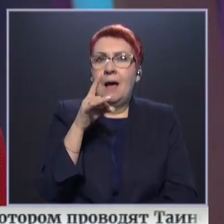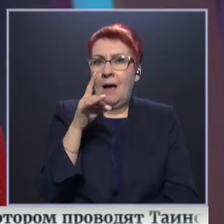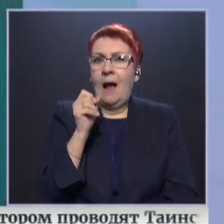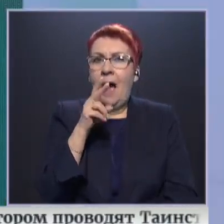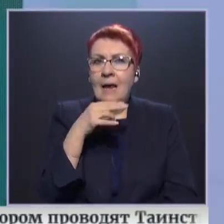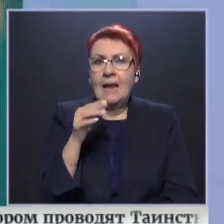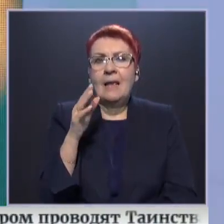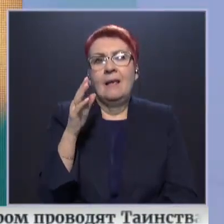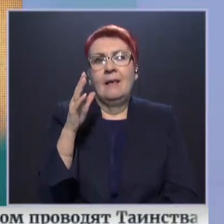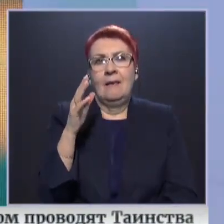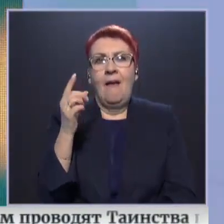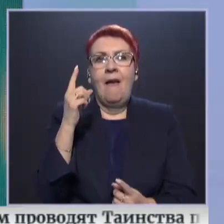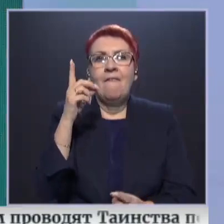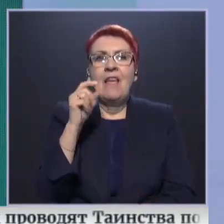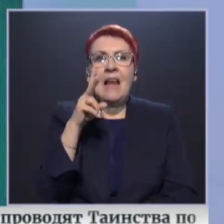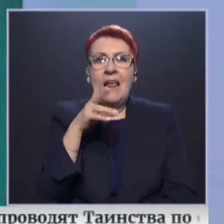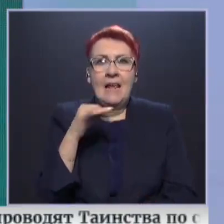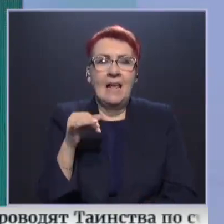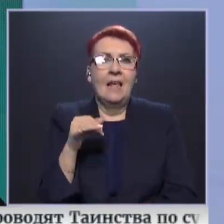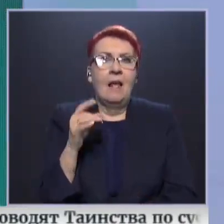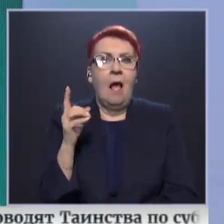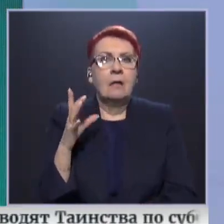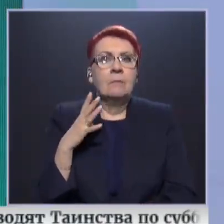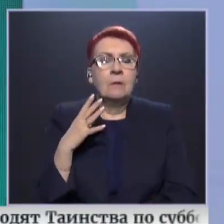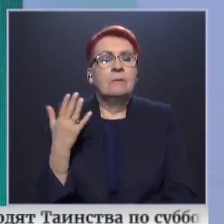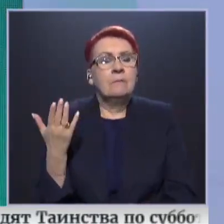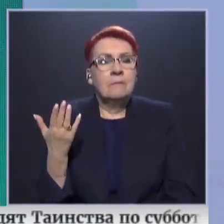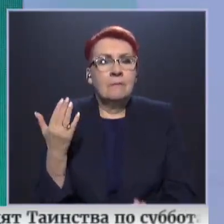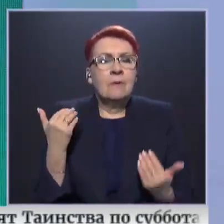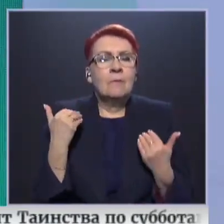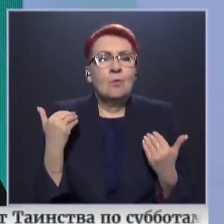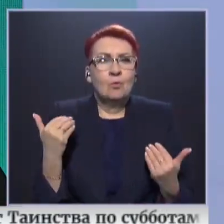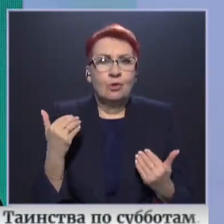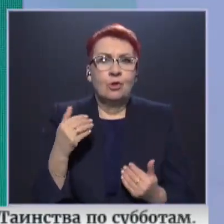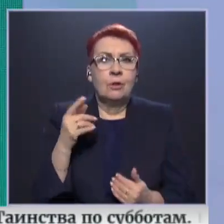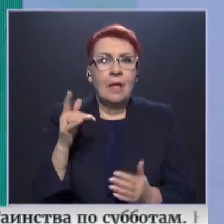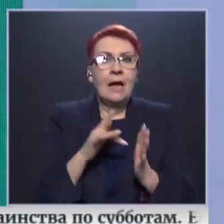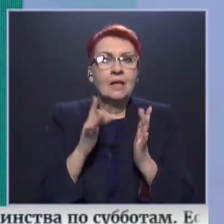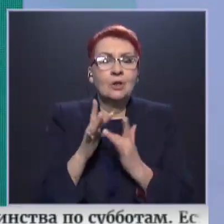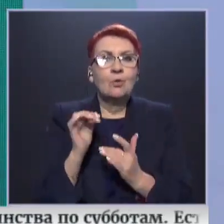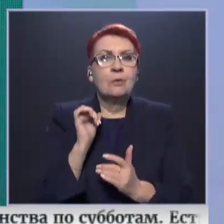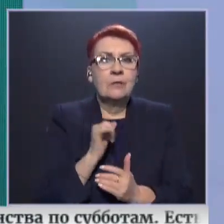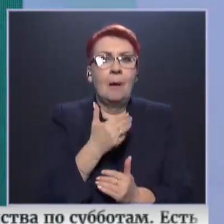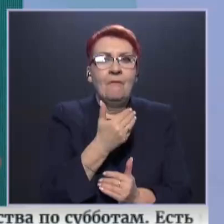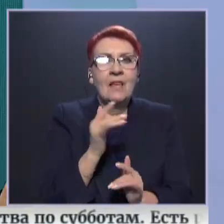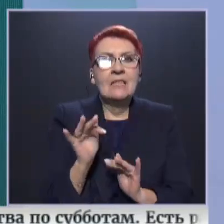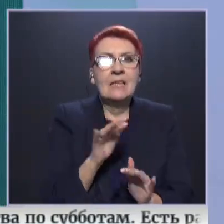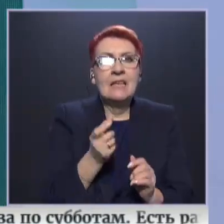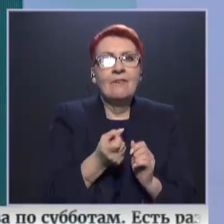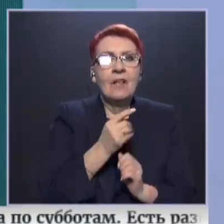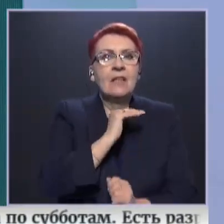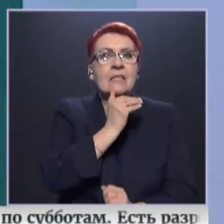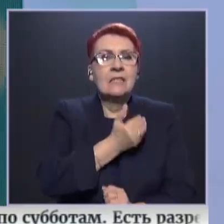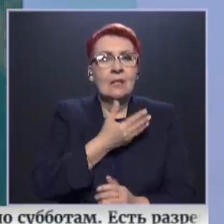были такие духоносные мужи, в которых сам Христос жил и действовал, и являл силу